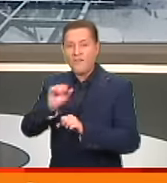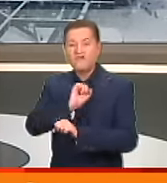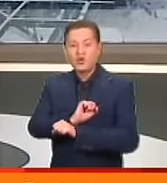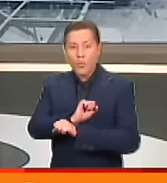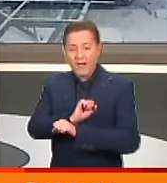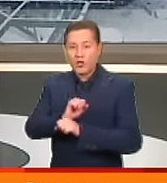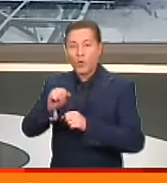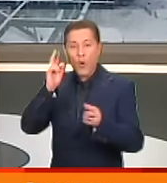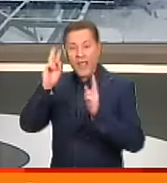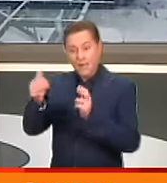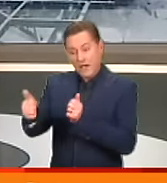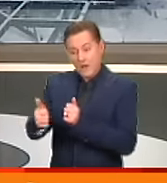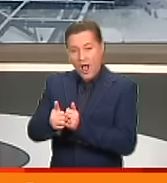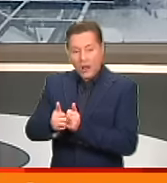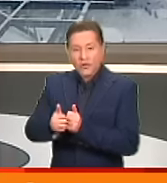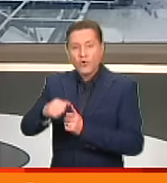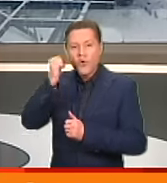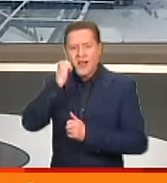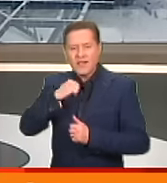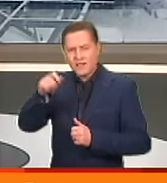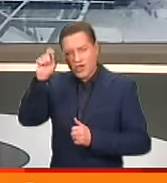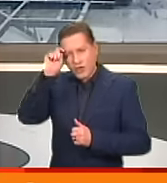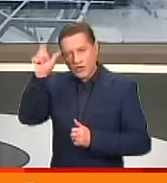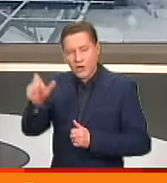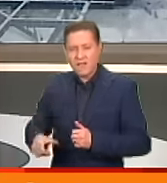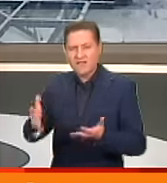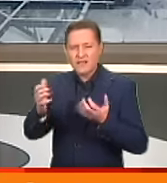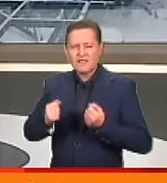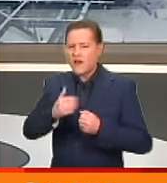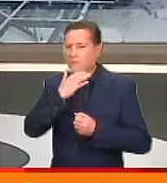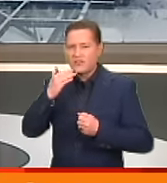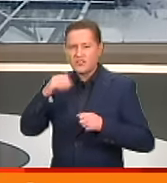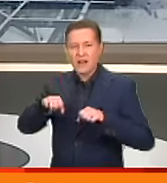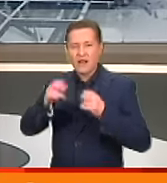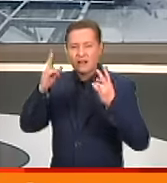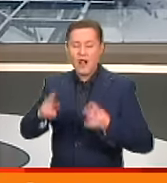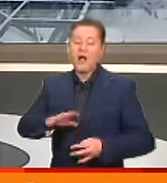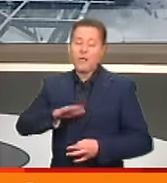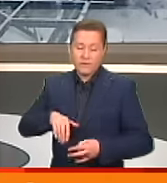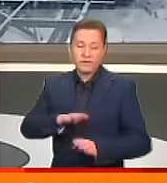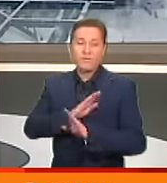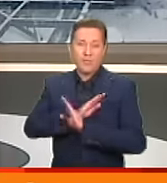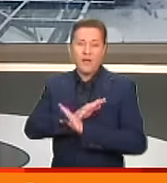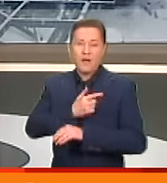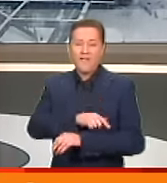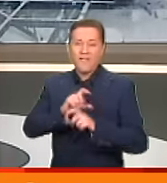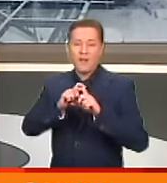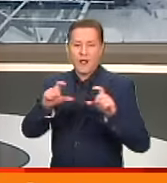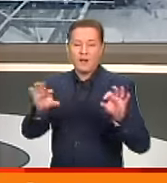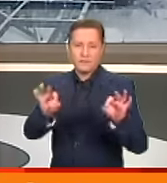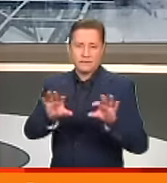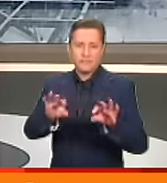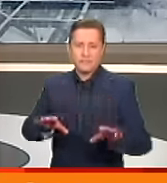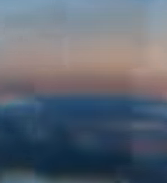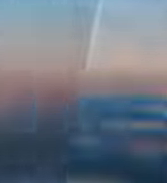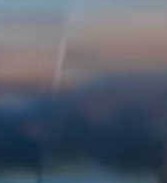і перукарню. Літній чоловік, який чекав на маршрутку, зазнав численних травм, а згодом і помер в лікарні. Анна Айзенберг,